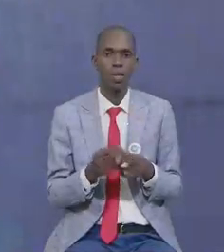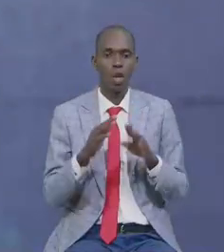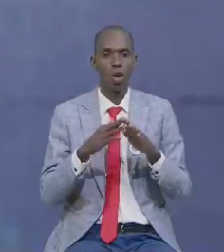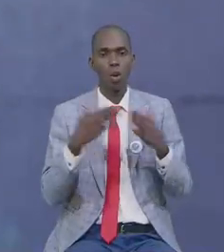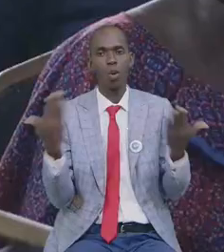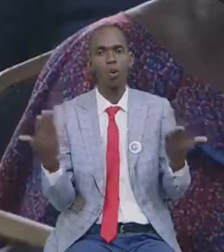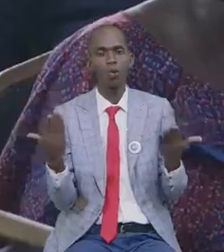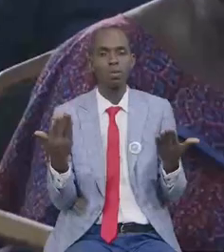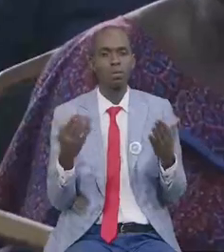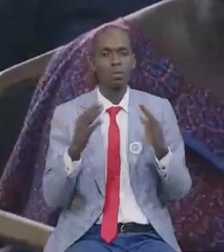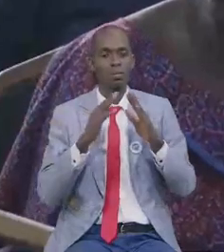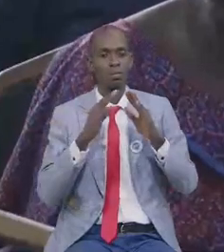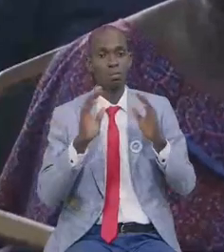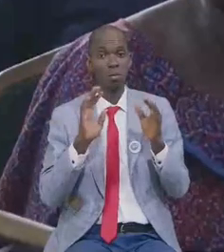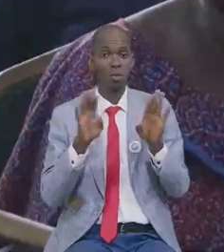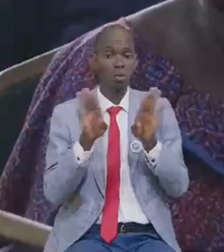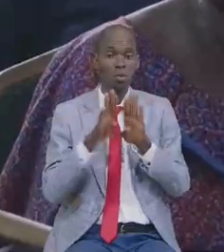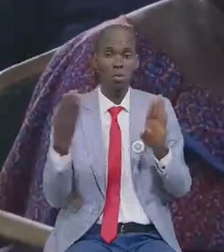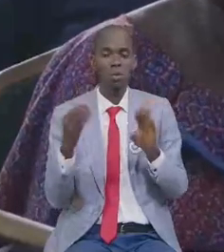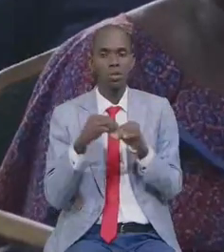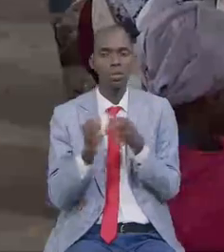Des chambres ouvertes.